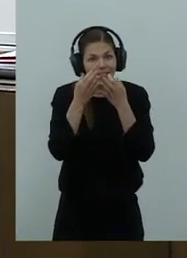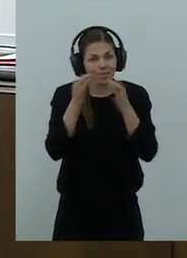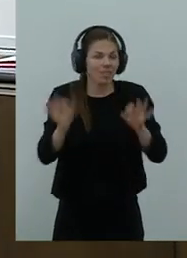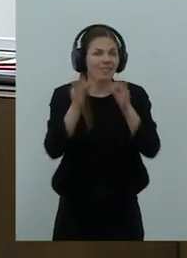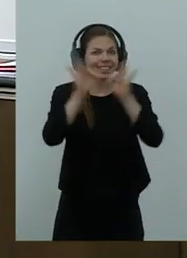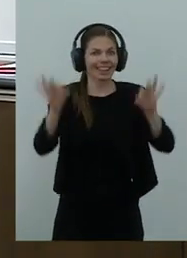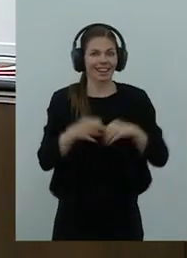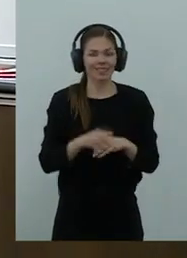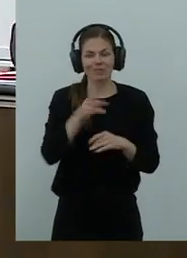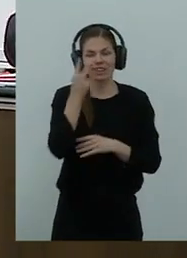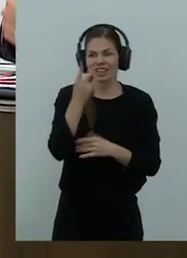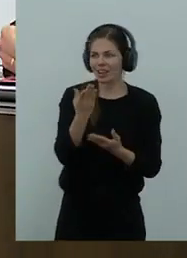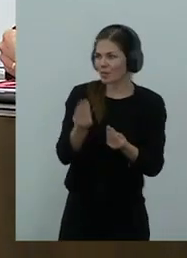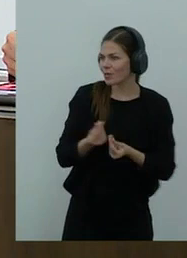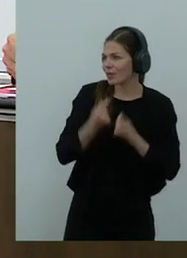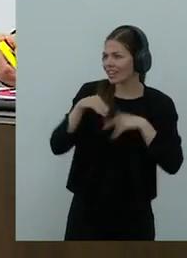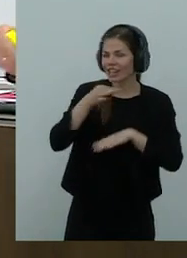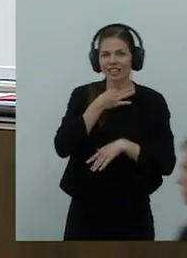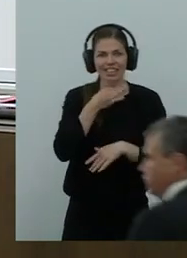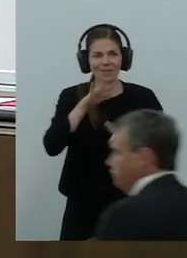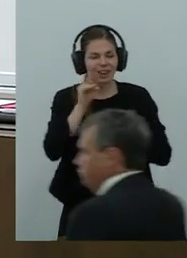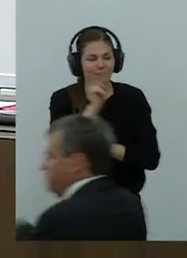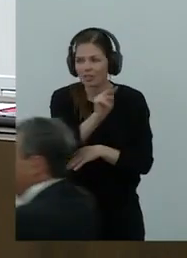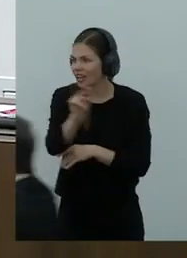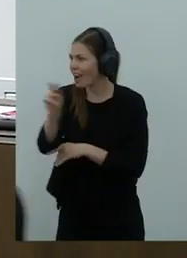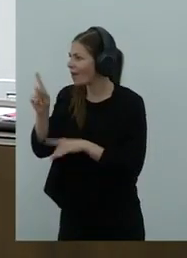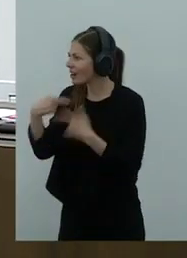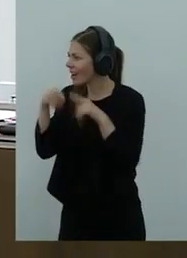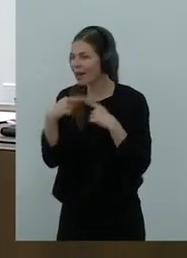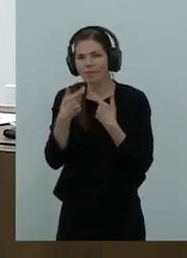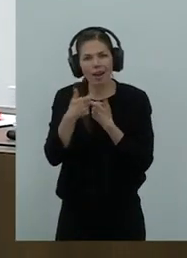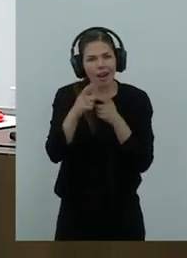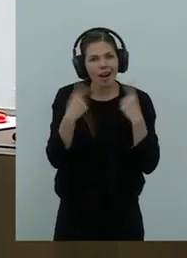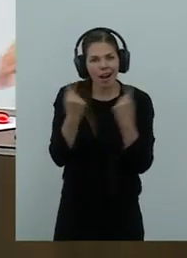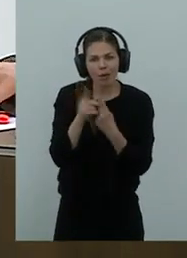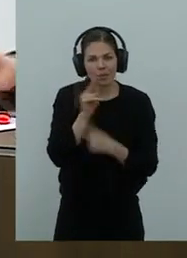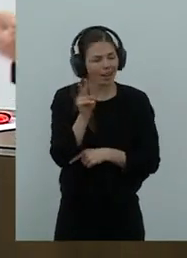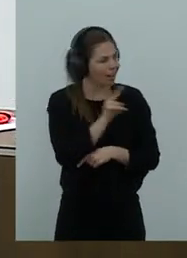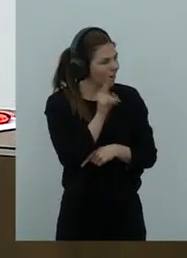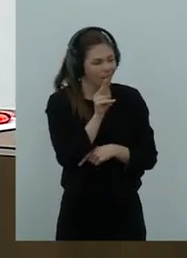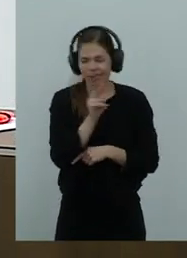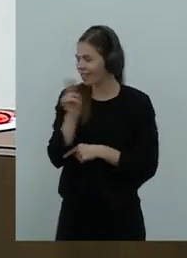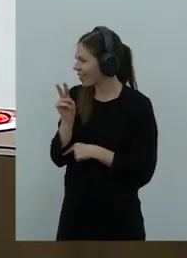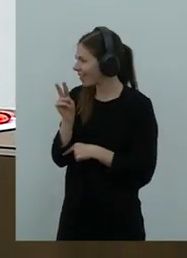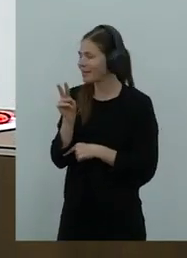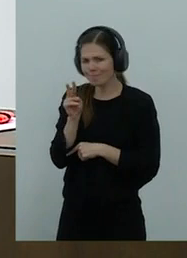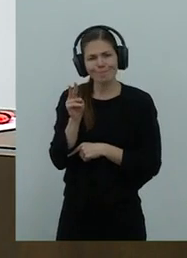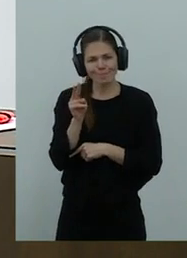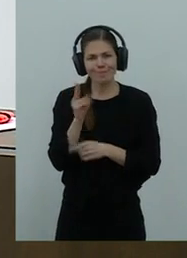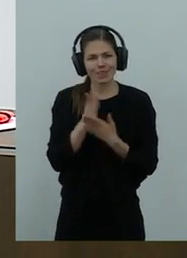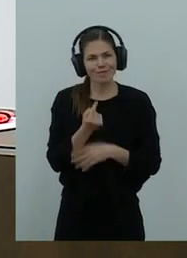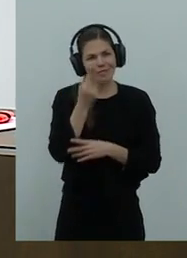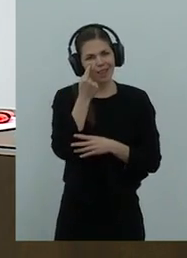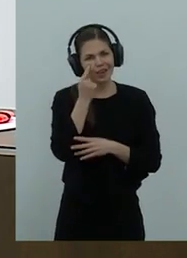an der Stimmung im Raum, wenn man sich umschaut, wenn man zu seinem Nachbarn nach links und nach rechts schaut. Man erkennt es